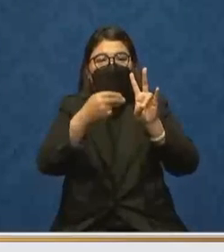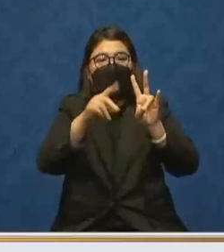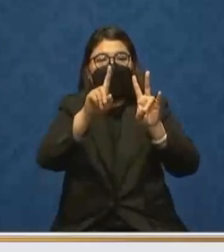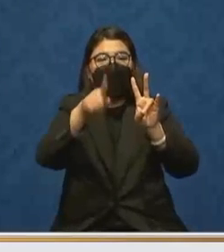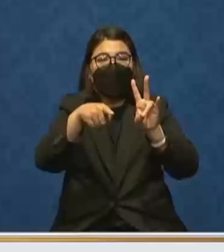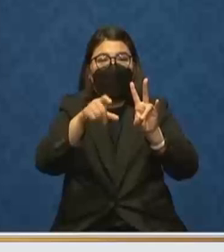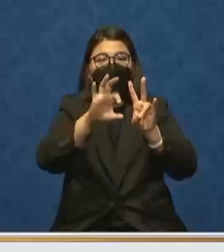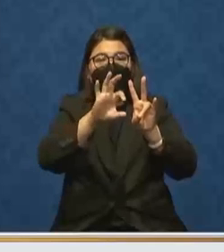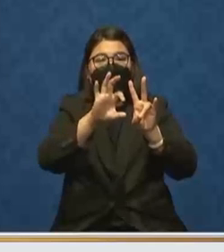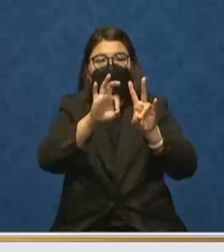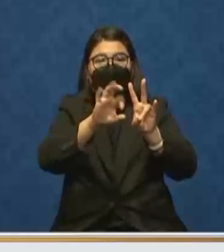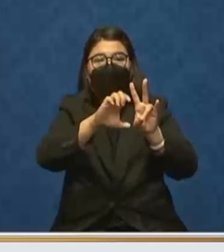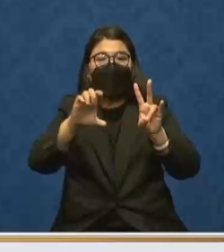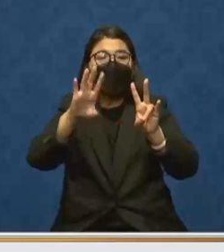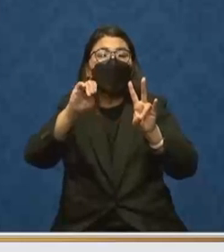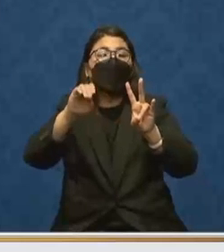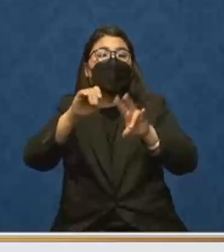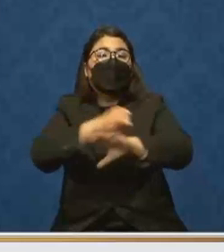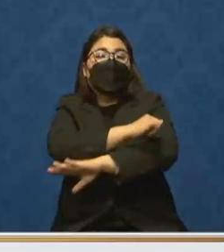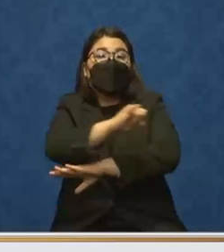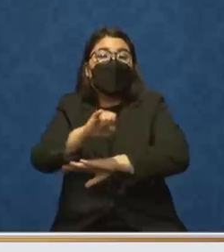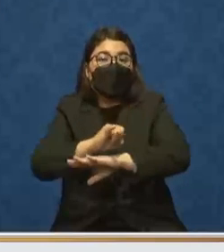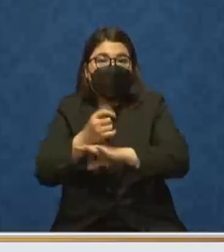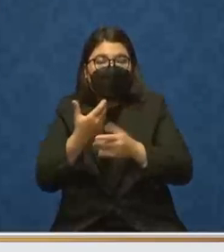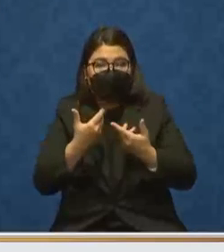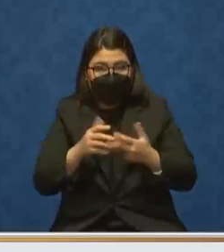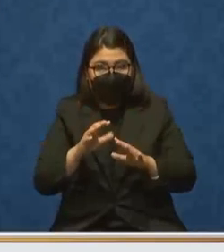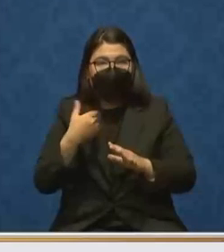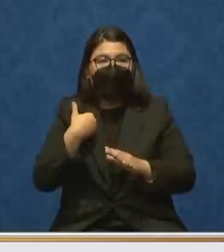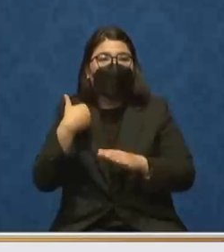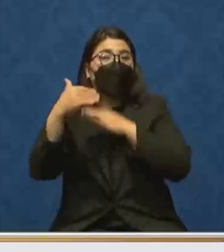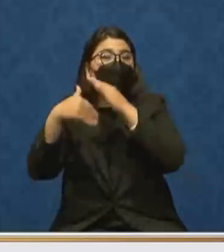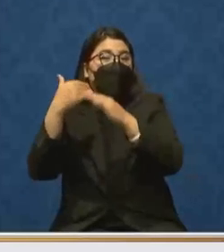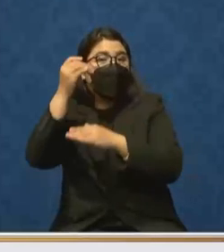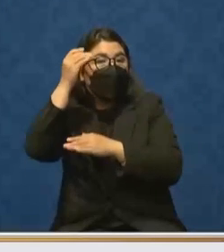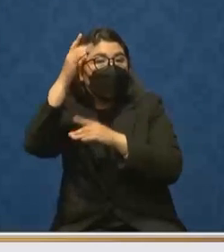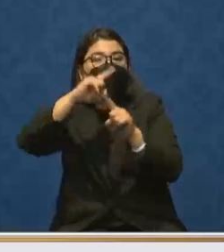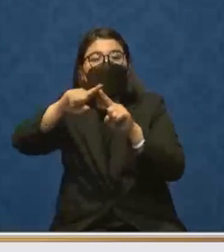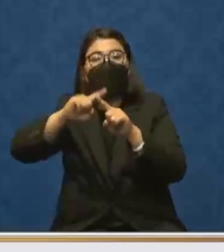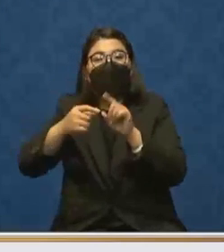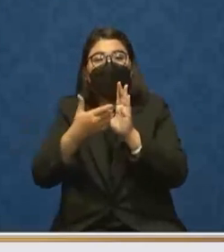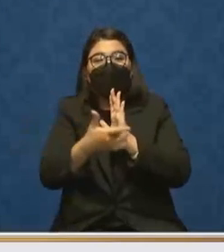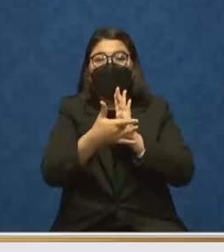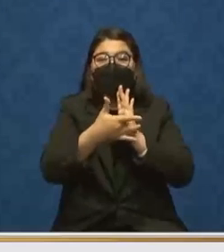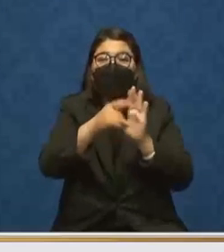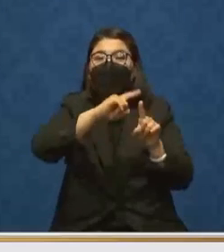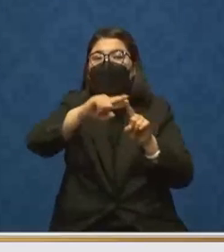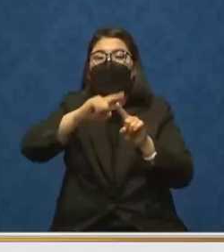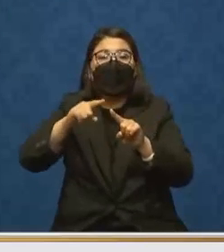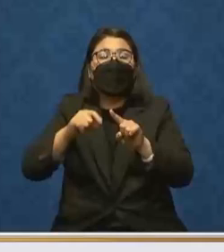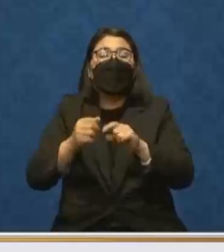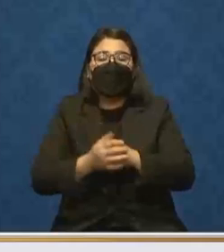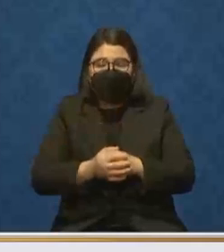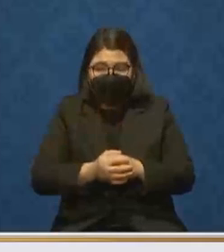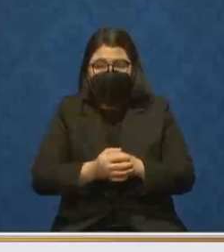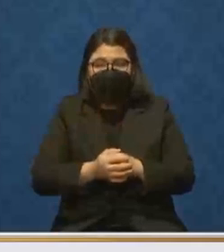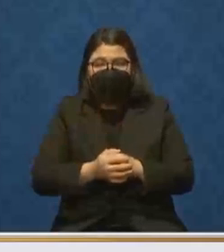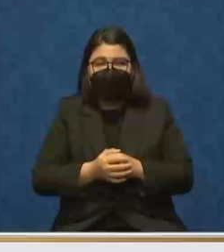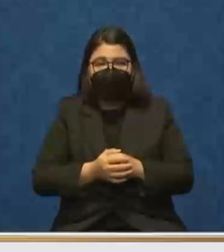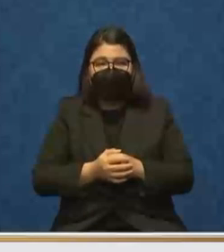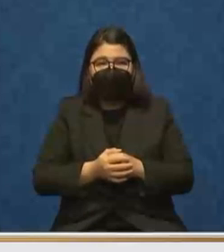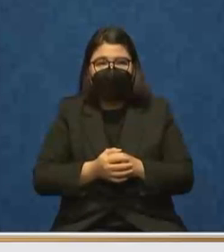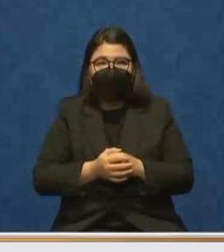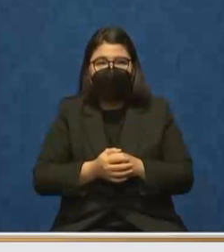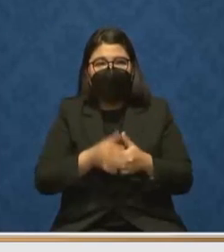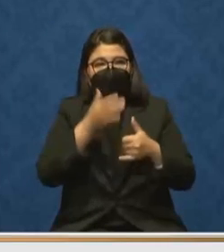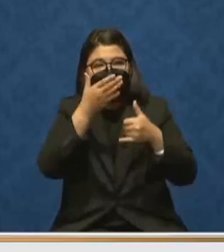71,540 ไร่ส่งเสริมการวิจัยและพัฒนาองค์ความรู้เทคโนโลยีนวัตกรรมและภูมิปัญญาท้องถิ่นพัฒนาศักยภาพกระบวน